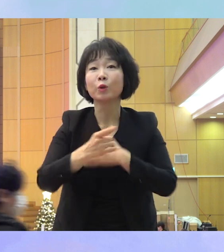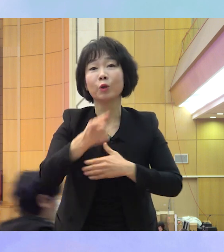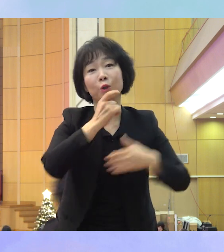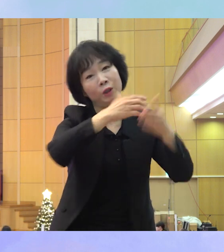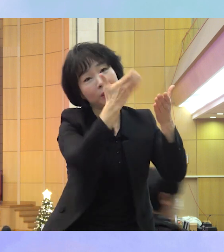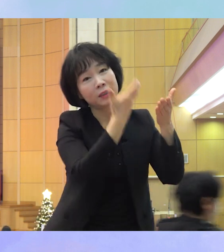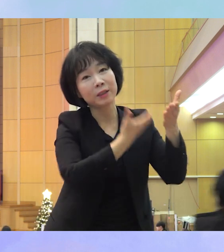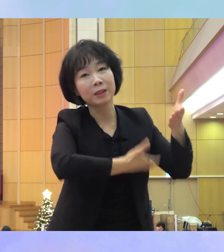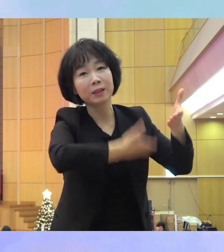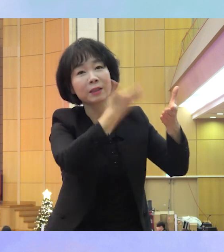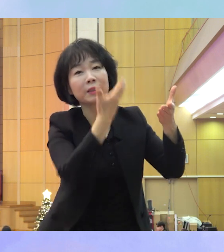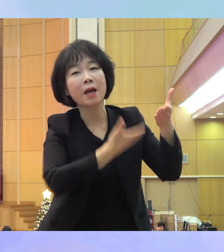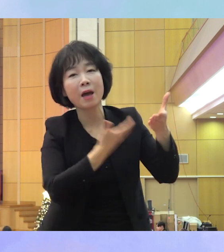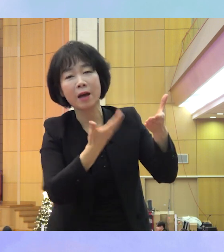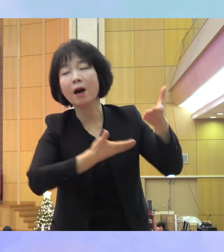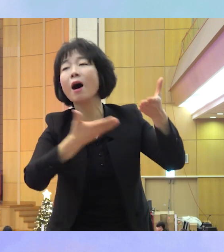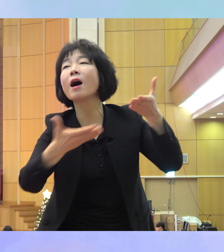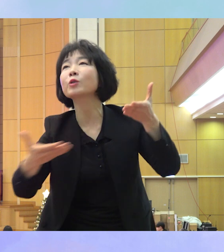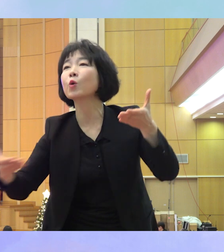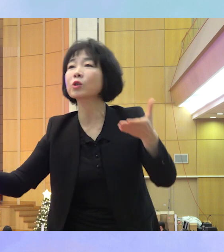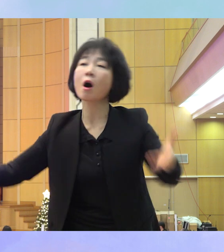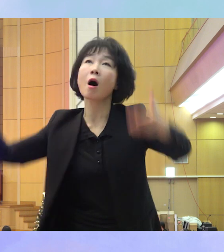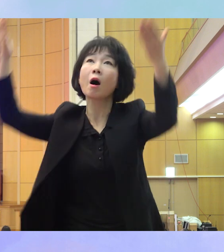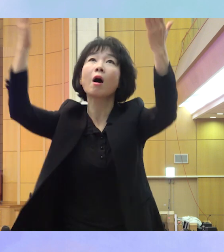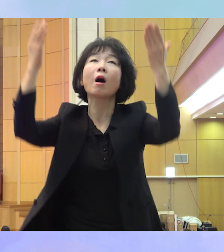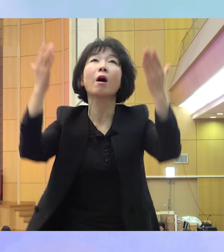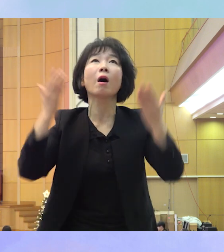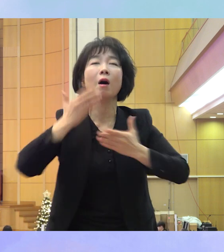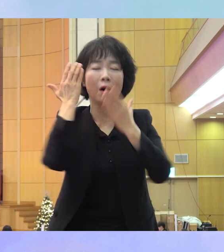은혜의 강물 흐르게